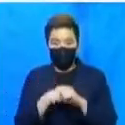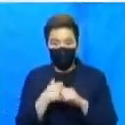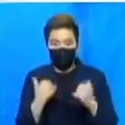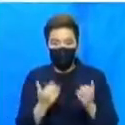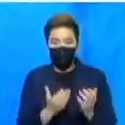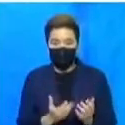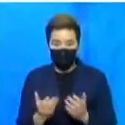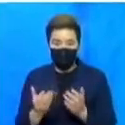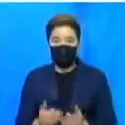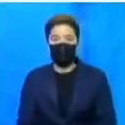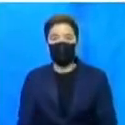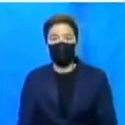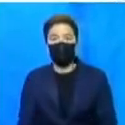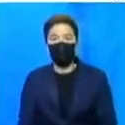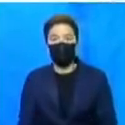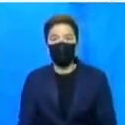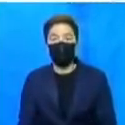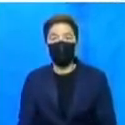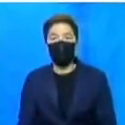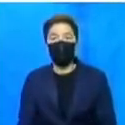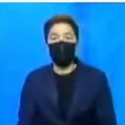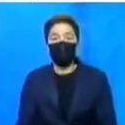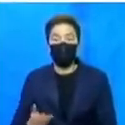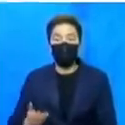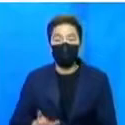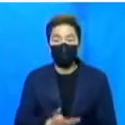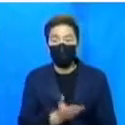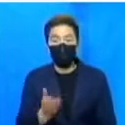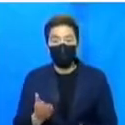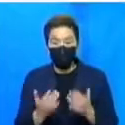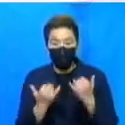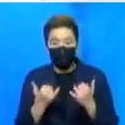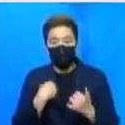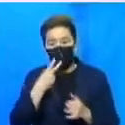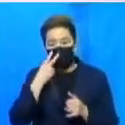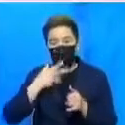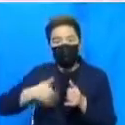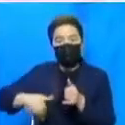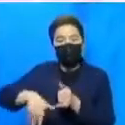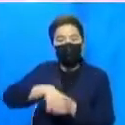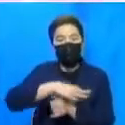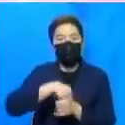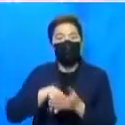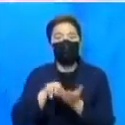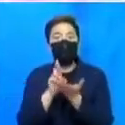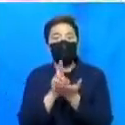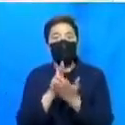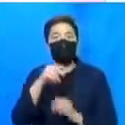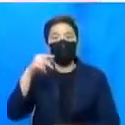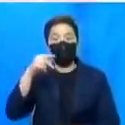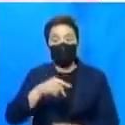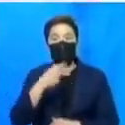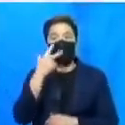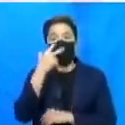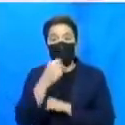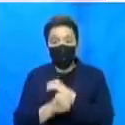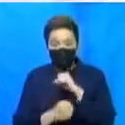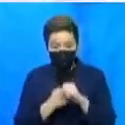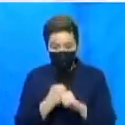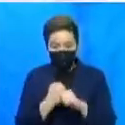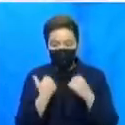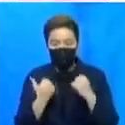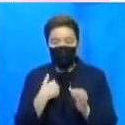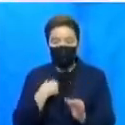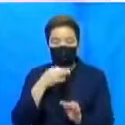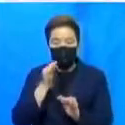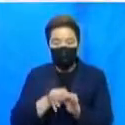ะค่ะคุณผู้ชมคุณผู้ฟังคะช่วงนี้มาเข้าสู่บรรยากาศของการออกรางวัลสลากออมสินพิเศษ3ปีนะคะธนาค